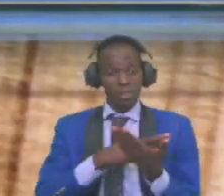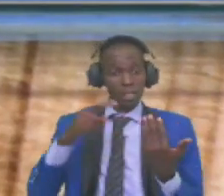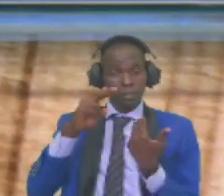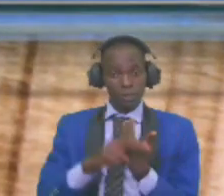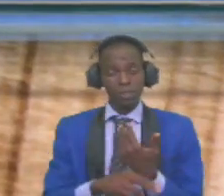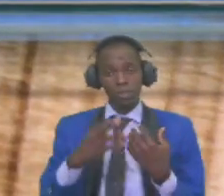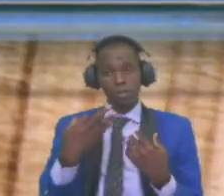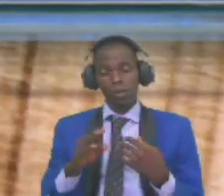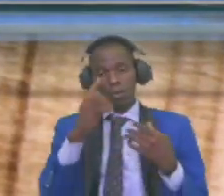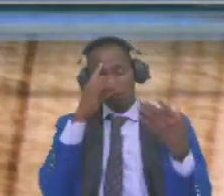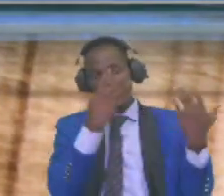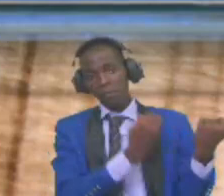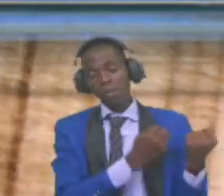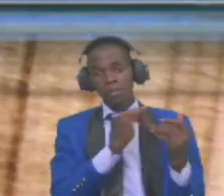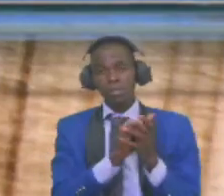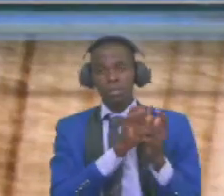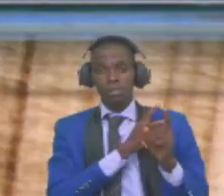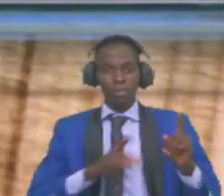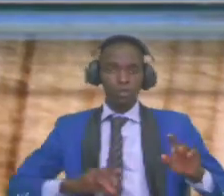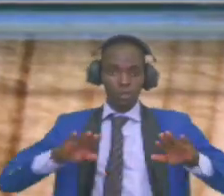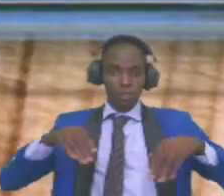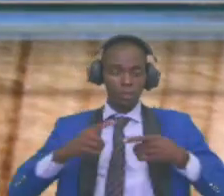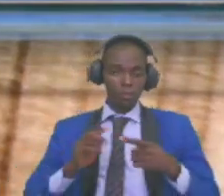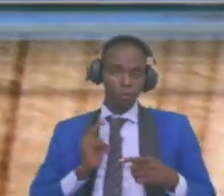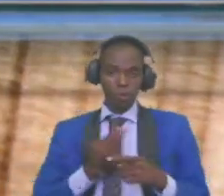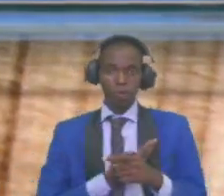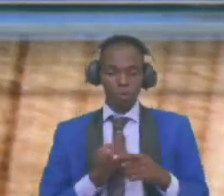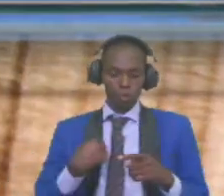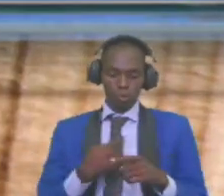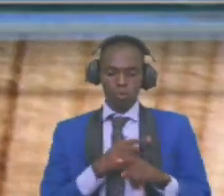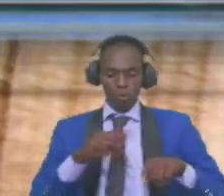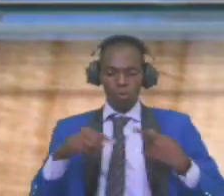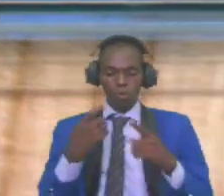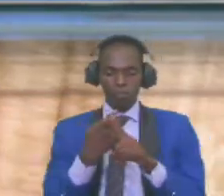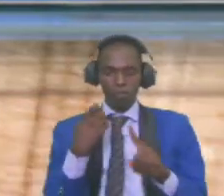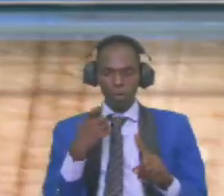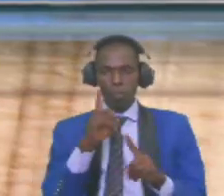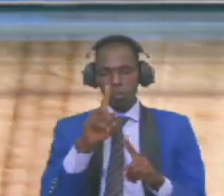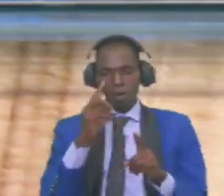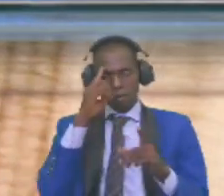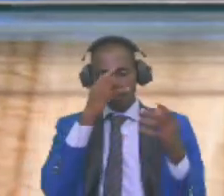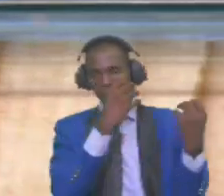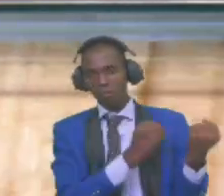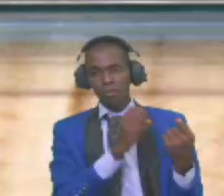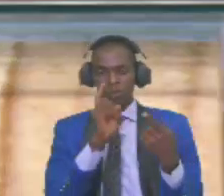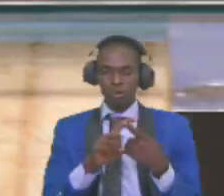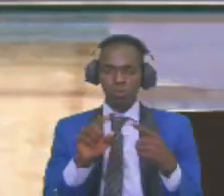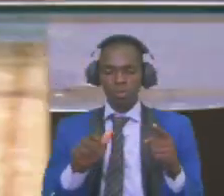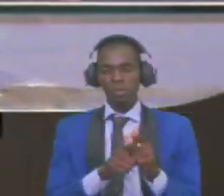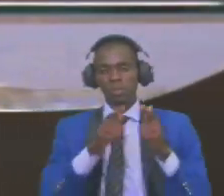de la fois pour le seigneur nous a donné et nous allons deux fois à la fois ouais